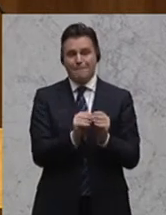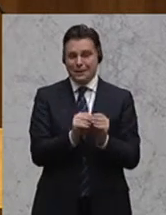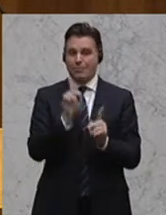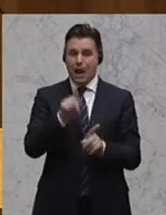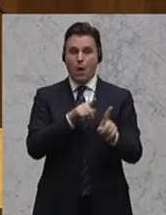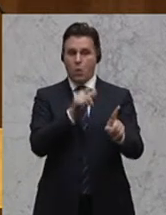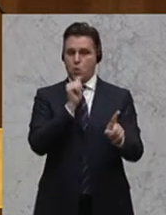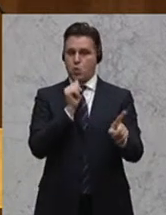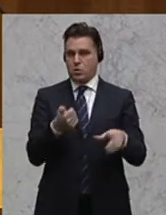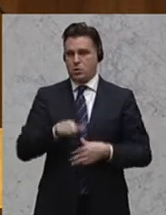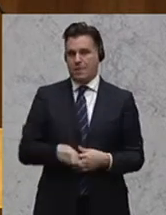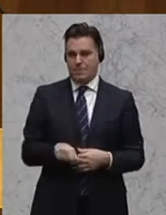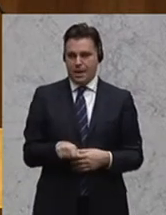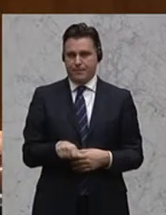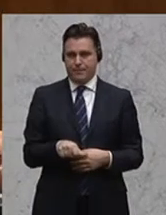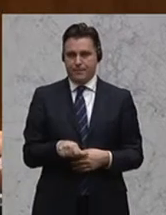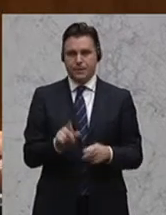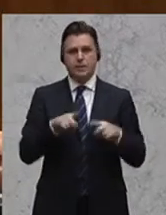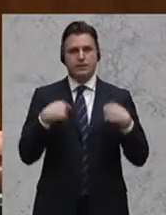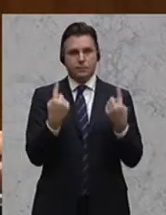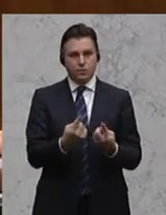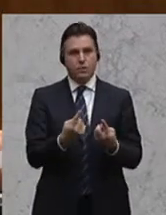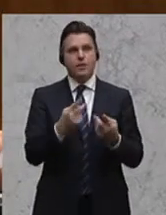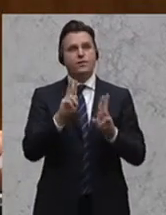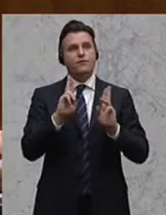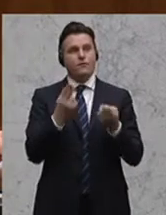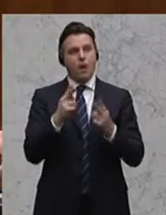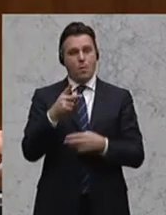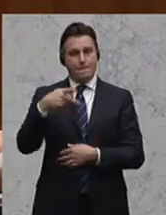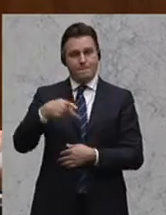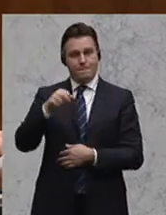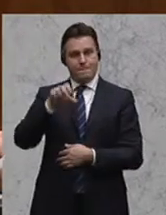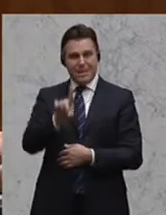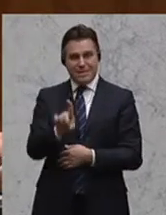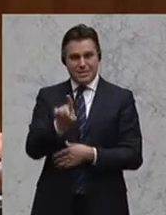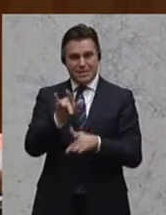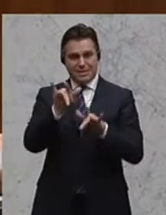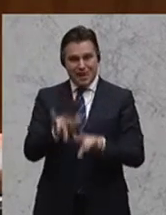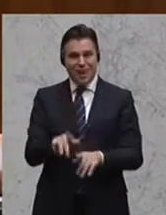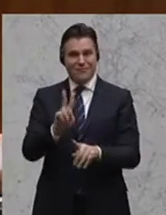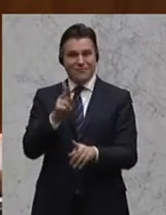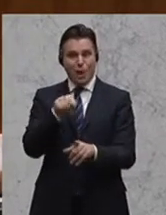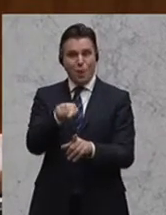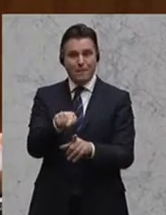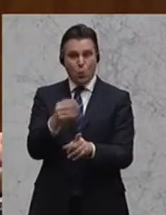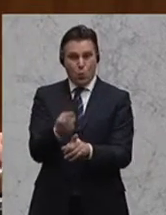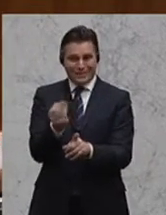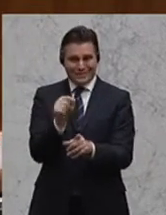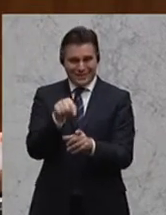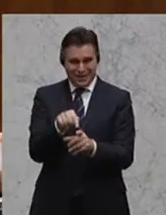mit den Grünen. Wir haben den Zweck, warum eine BIT durchgeführt werden darf, den Zweck